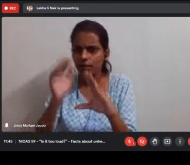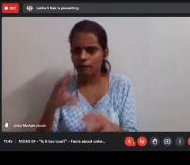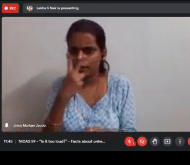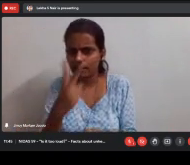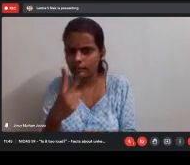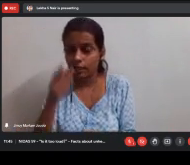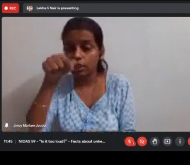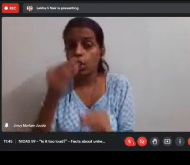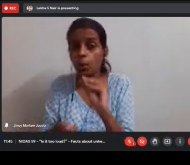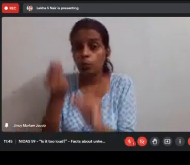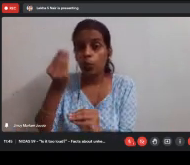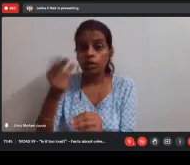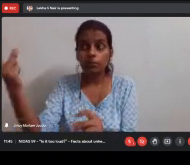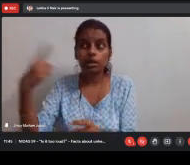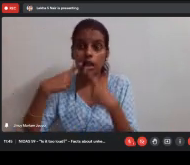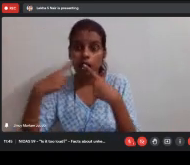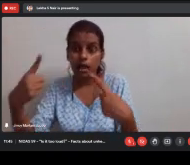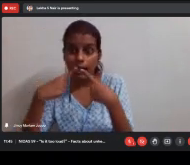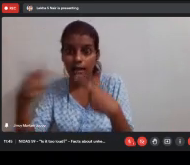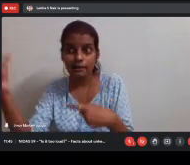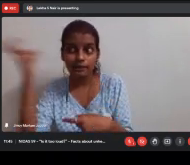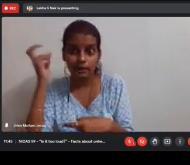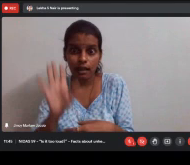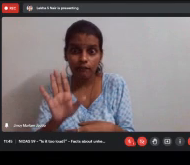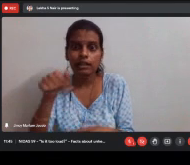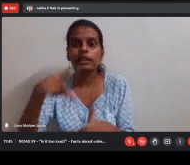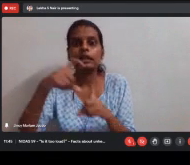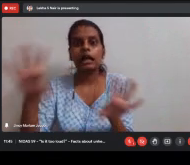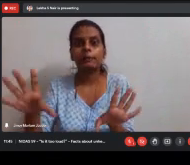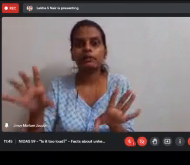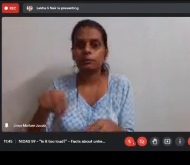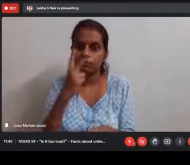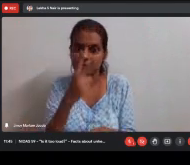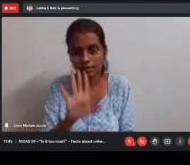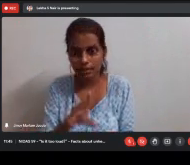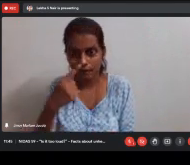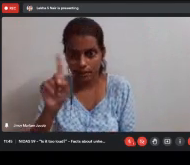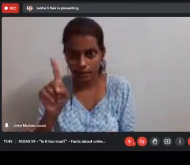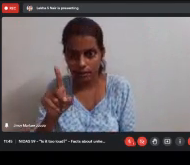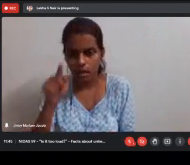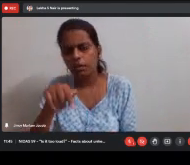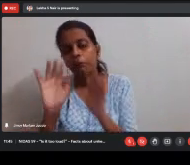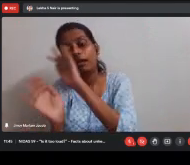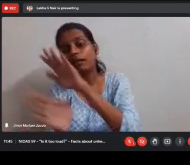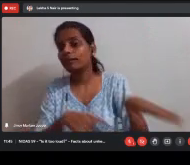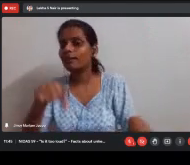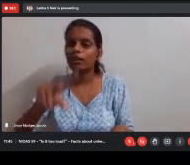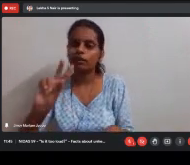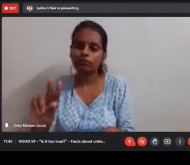ഫോണിന്റെയോ ഗാഡ്ജറ്റിന്റെയോ ടാബ്ലറ്റിന്റെയോ ഒക്കെ വോളിയം കൂട്ടും. അപ്പൊ വോളിയം കൂട്ടുമ്പോൾ നമുക്ക് ഇങ്ങനെയൊരു മെസ്സേജ് നമ്മളുടെ ഫോണിൽ നിന്നും